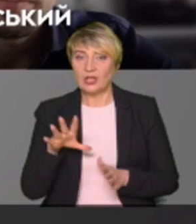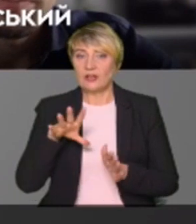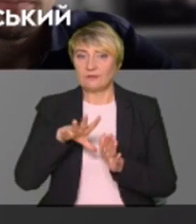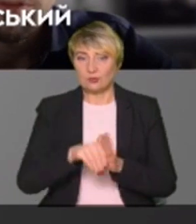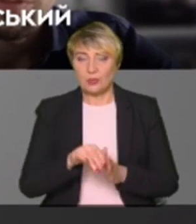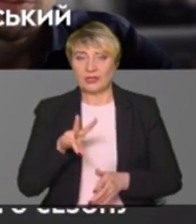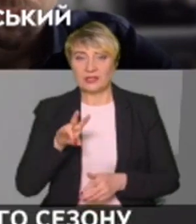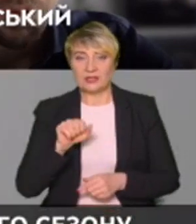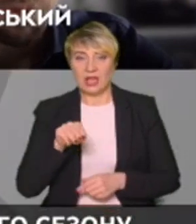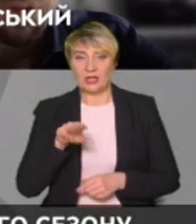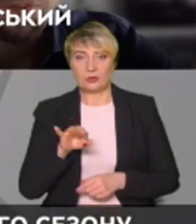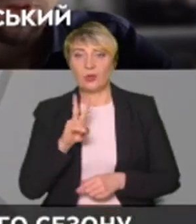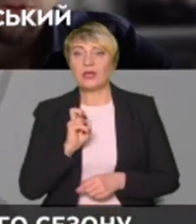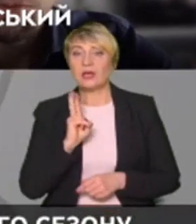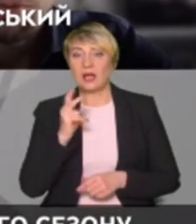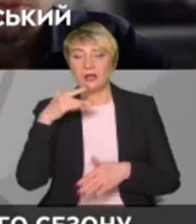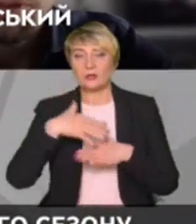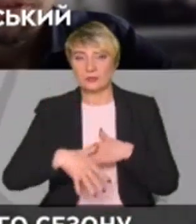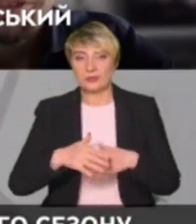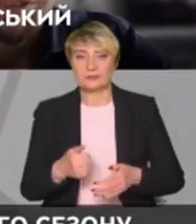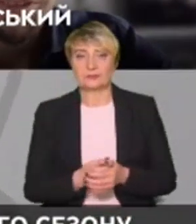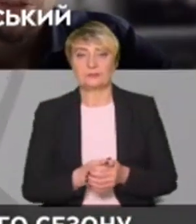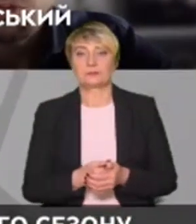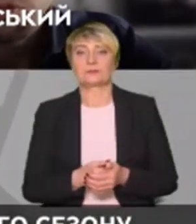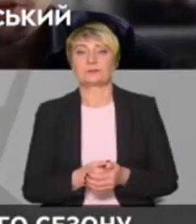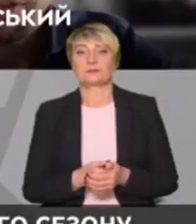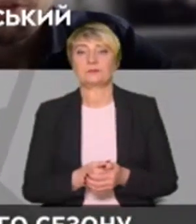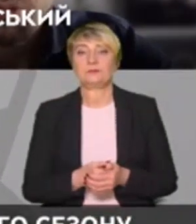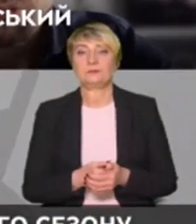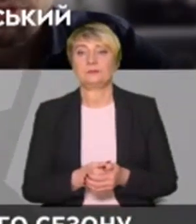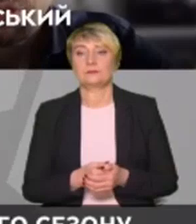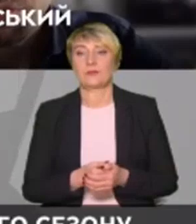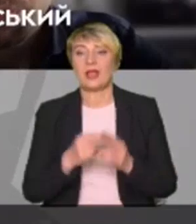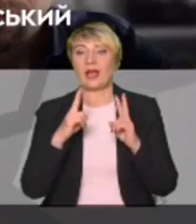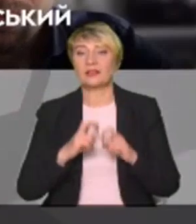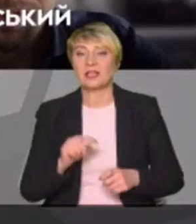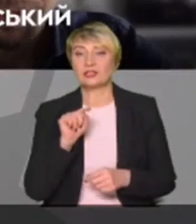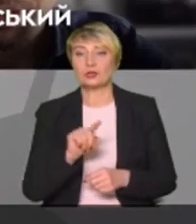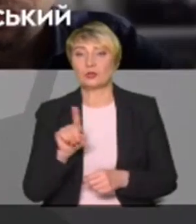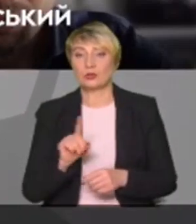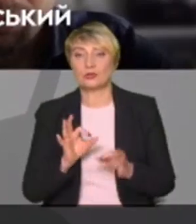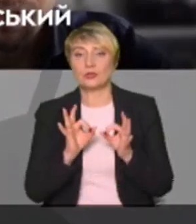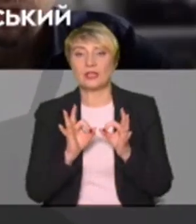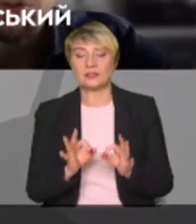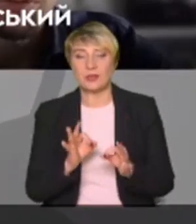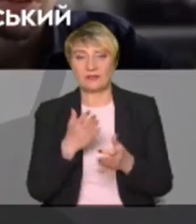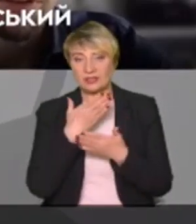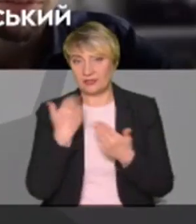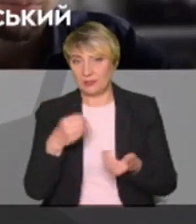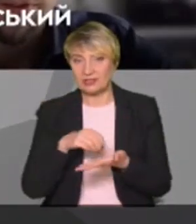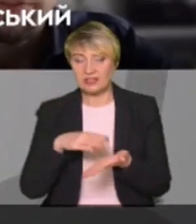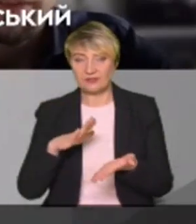зрозуміти? Ну, знову ж таки, ми тут переходимо в структурний аналіз того, чого насправді ще немає зафіксовано